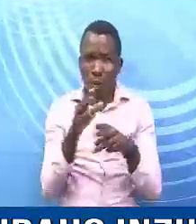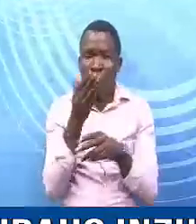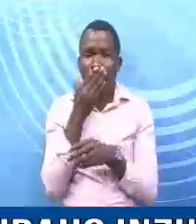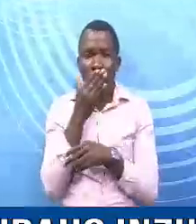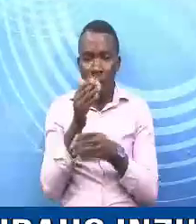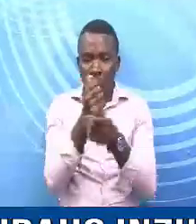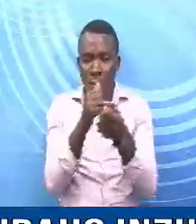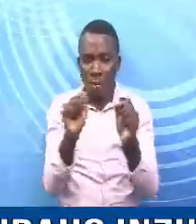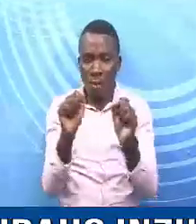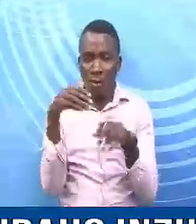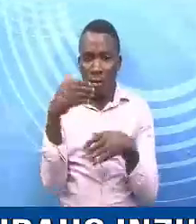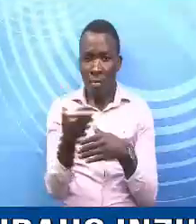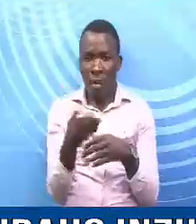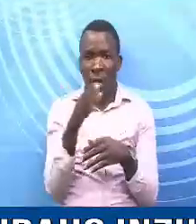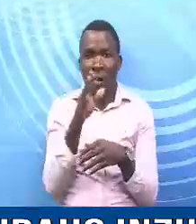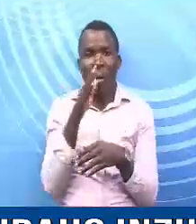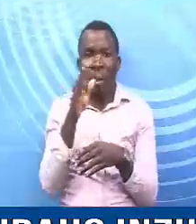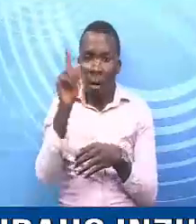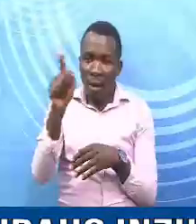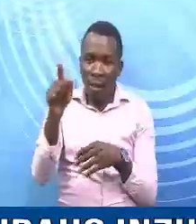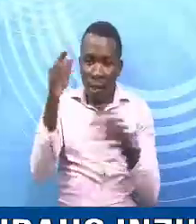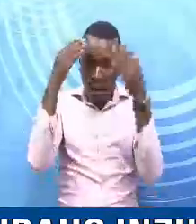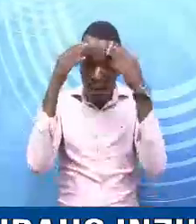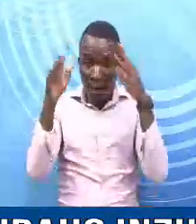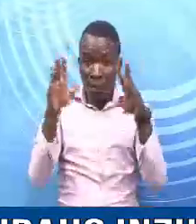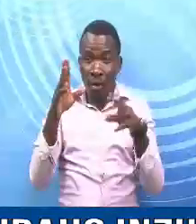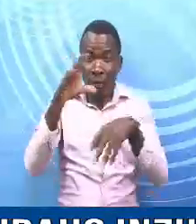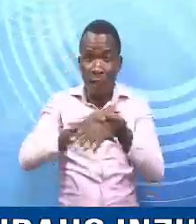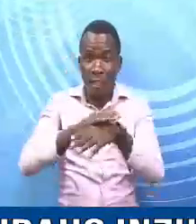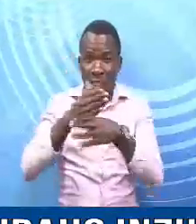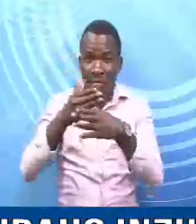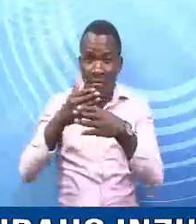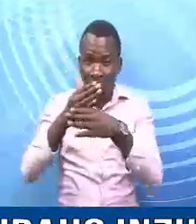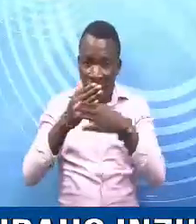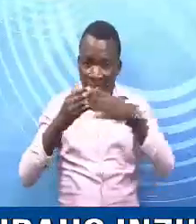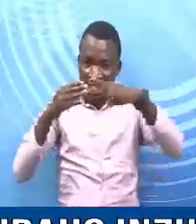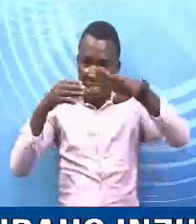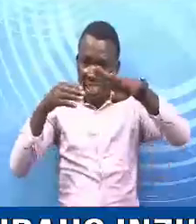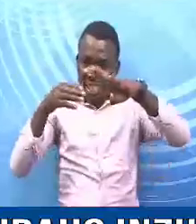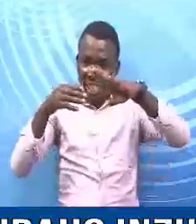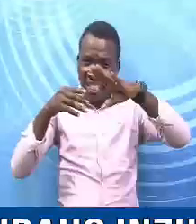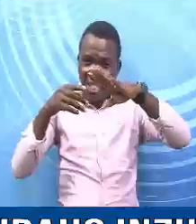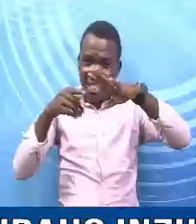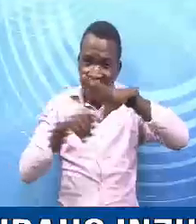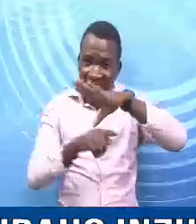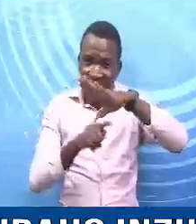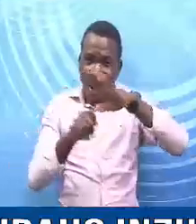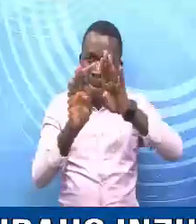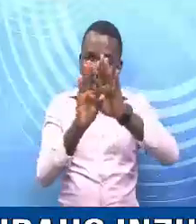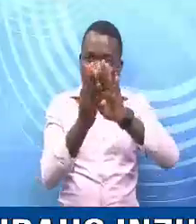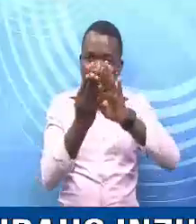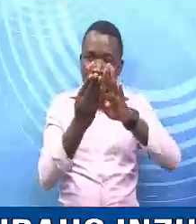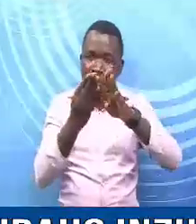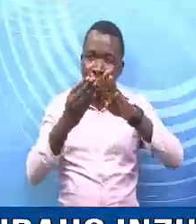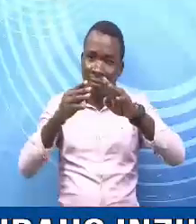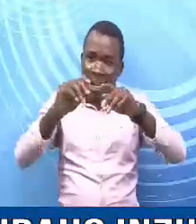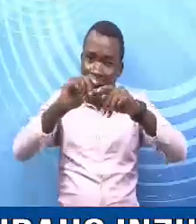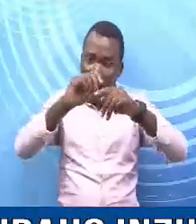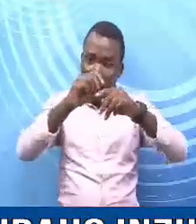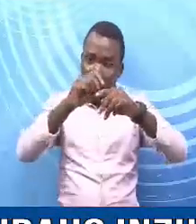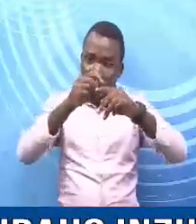dutabara umumama hari hirya sinzi ukuntu yafashe icyuma acengeza mu rogi aba aciye umugozi